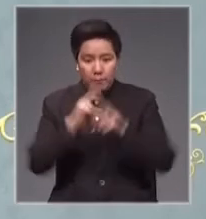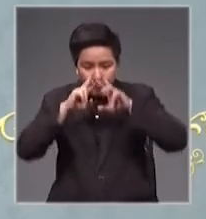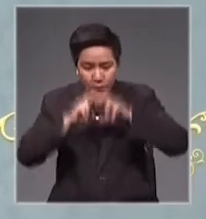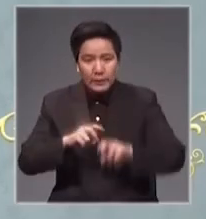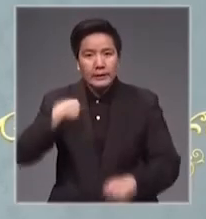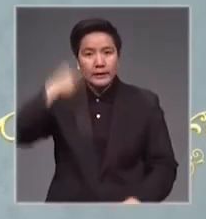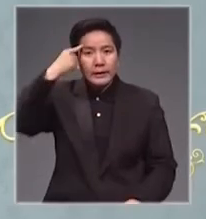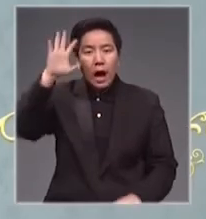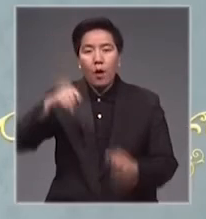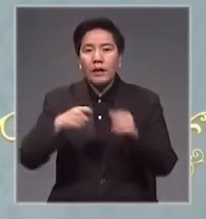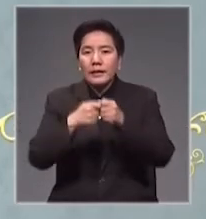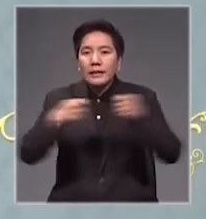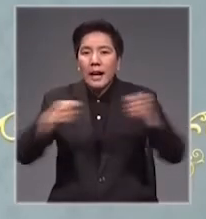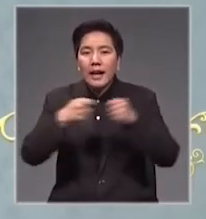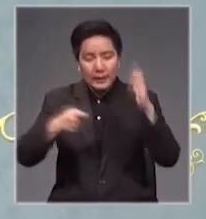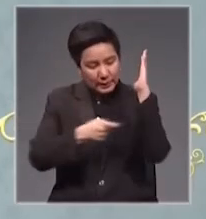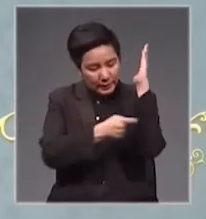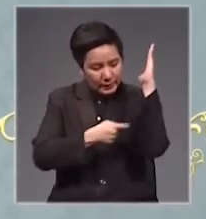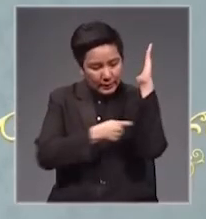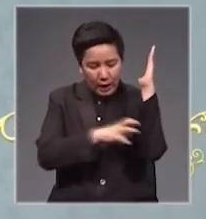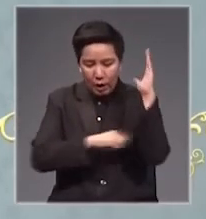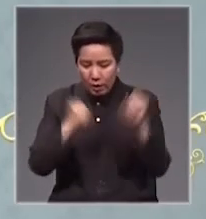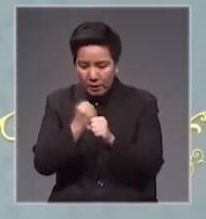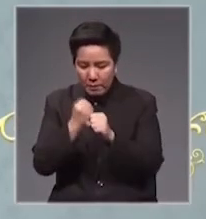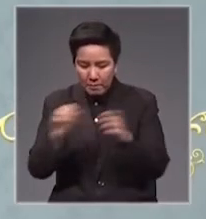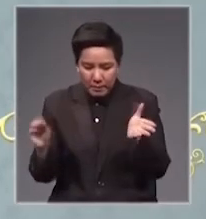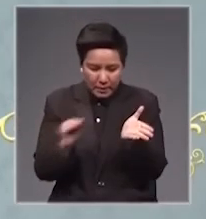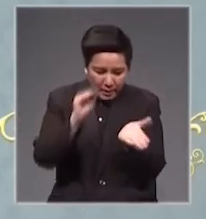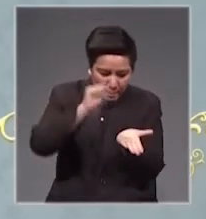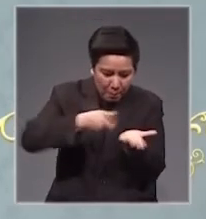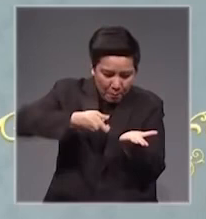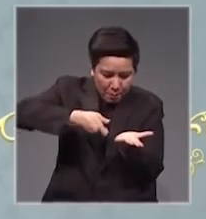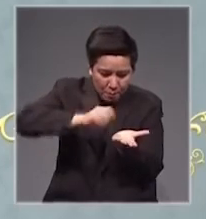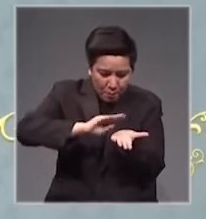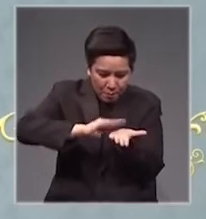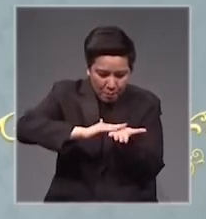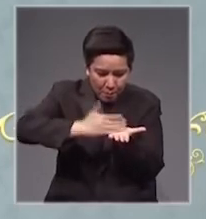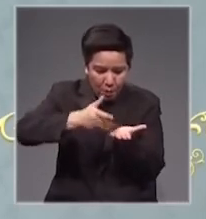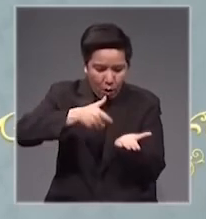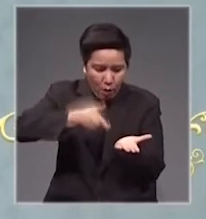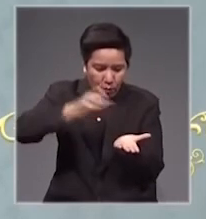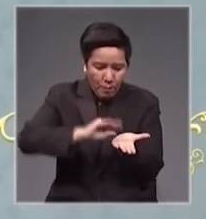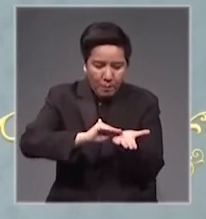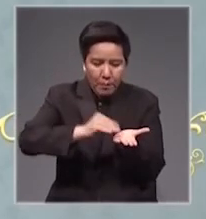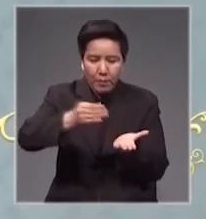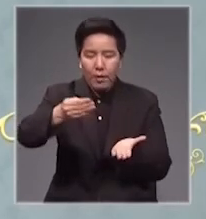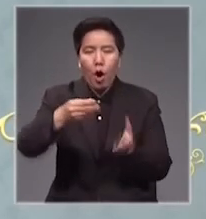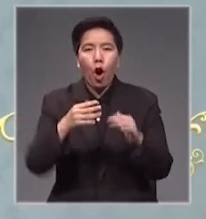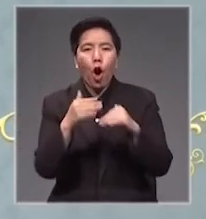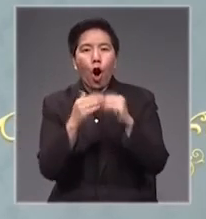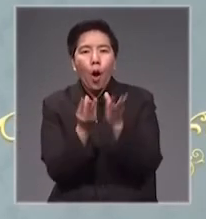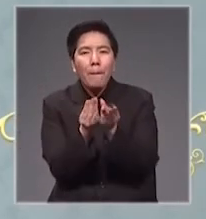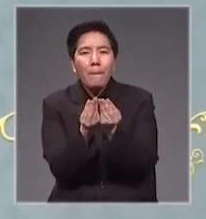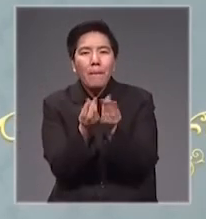าติมาผลิตเป็นเทอร์โมพลาสติกลอกลายใช้งานง่ายเมื่อโดนความร้อนหรือใดเป่าผมก็จะอ่อนตัวเหมือนดินน้ำมันเอาไปใ